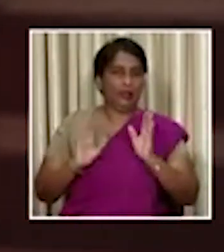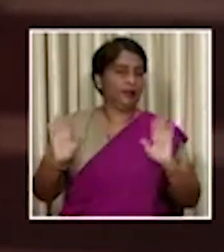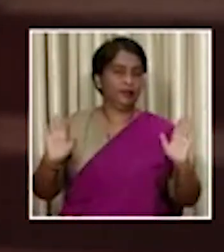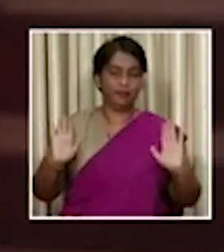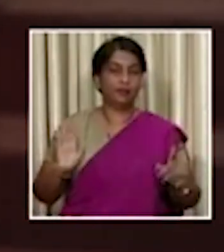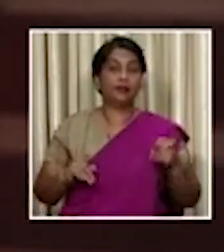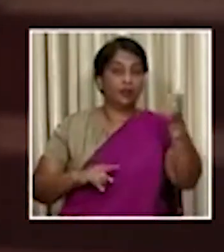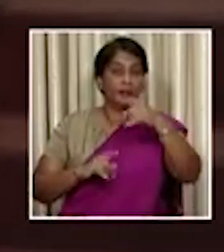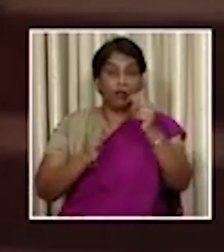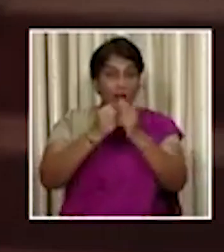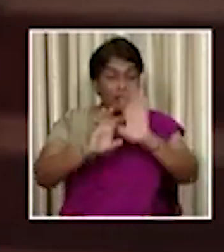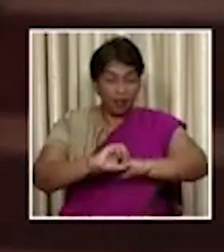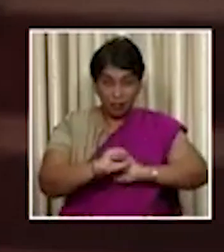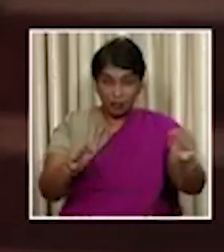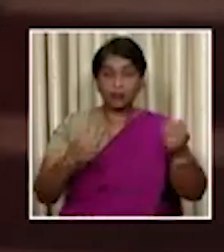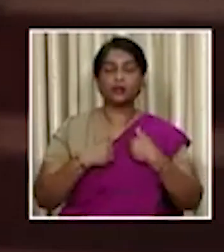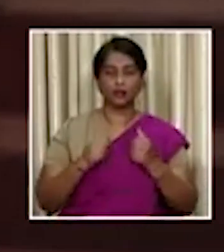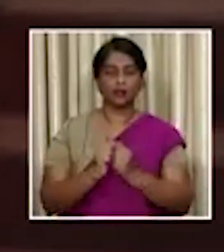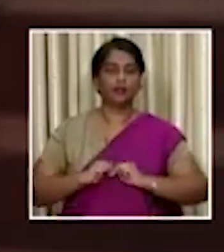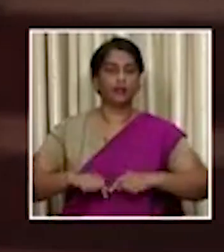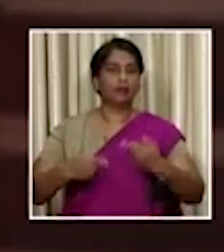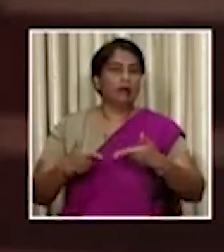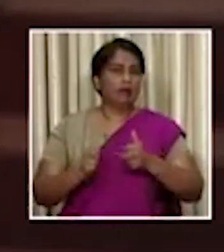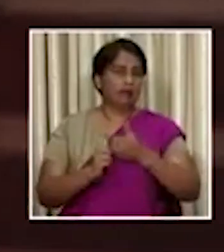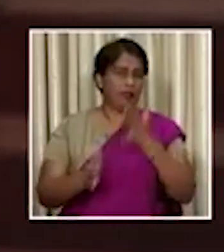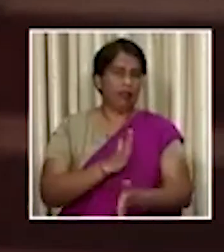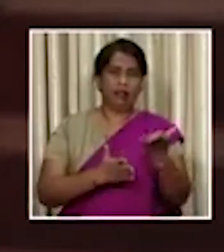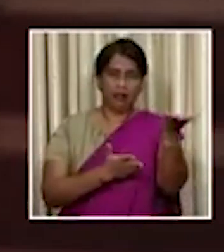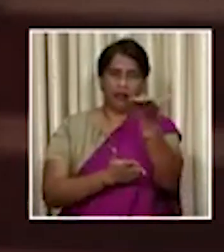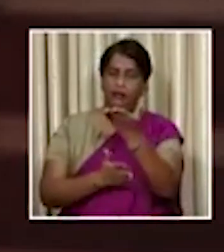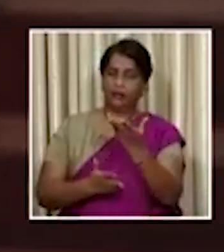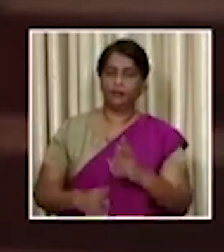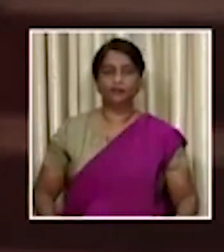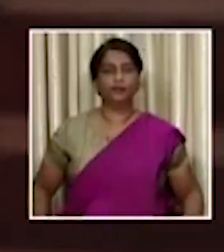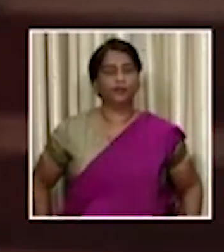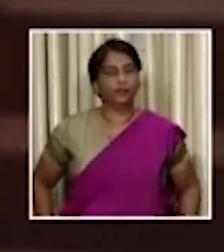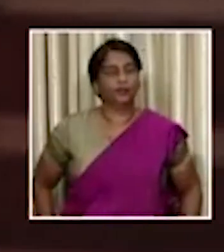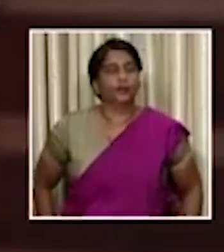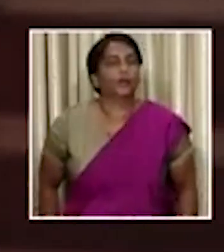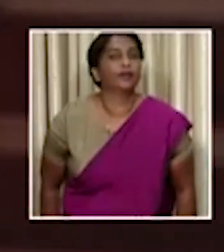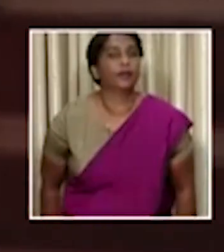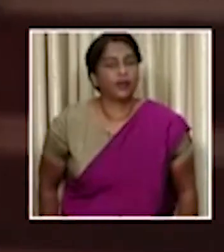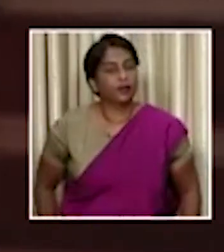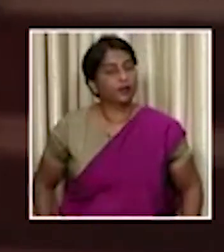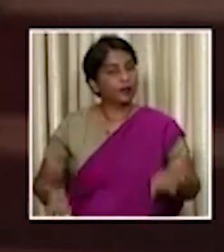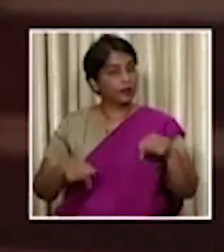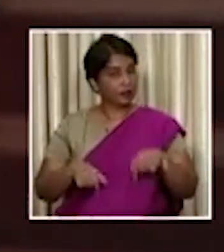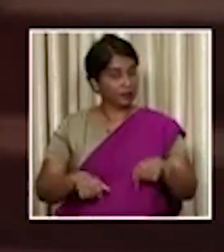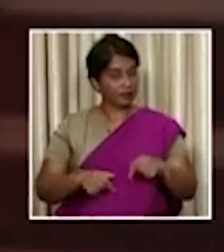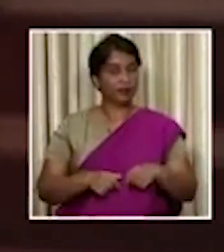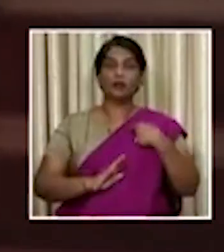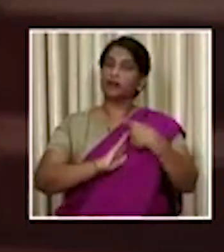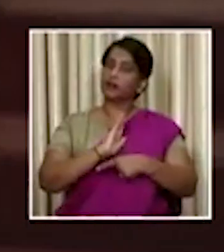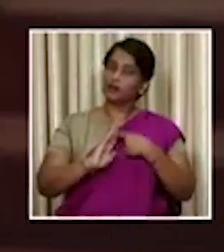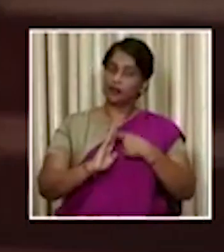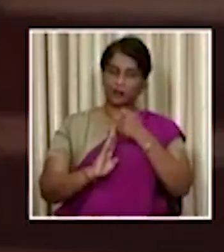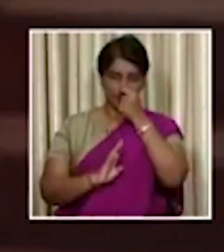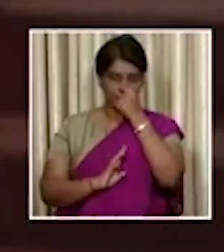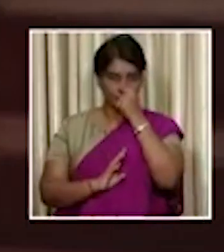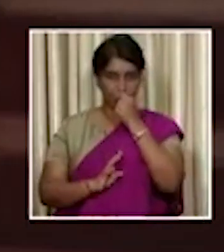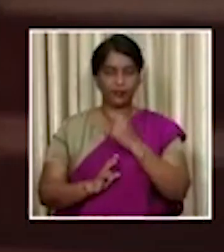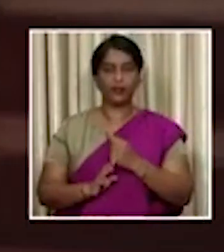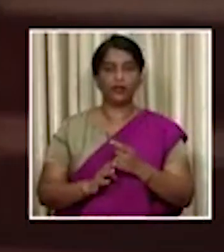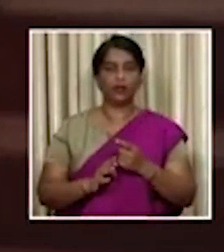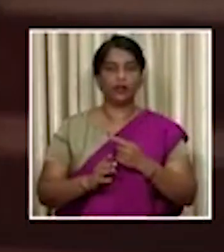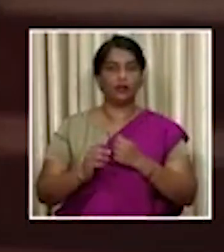நாம் நிறைவேற்றிய சட்டமூலம் ஒன்றுள்ளது அந்த சட்டமூலத்தில் முதலில் கைவைத்தவர்கள் நாம் ஆகஸ்ட் மாதம் எட்டாம் திகதி நாம்